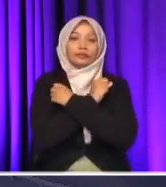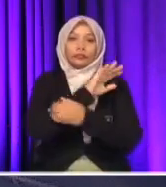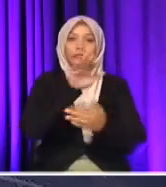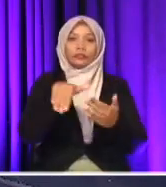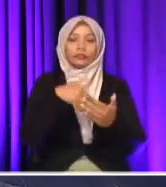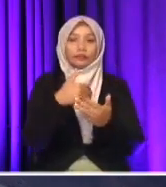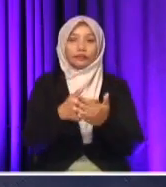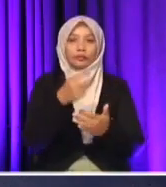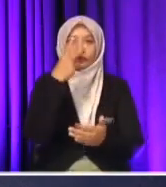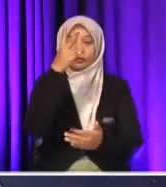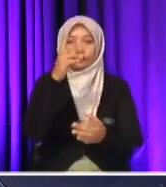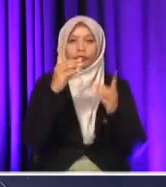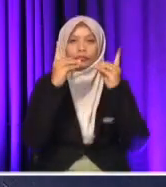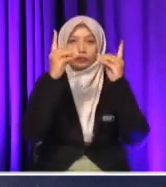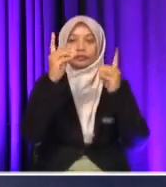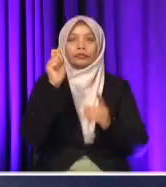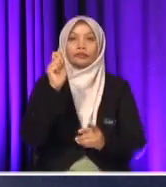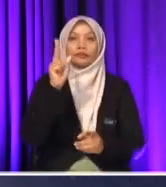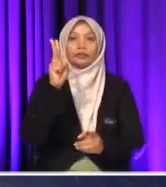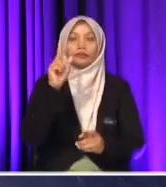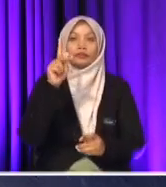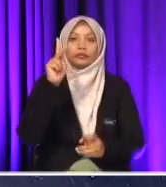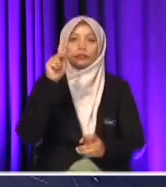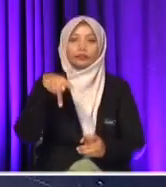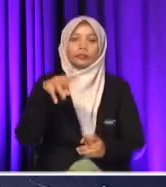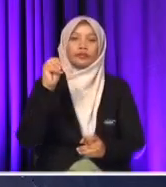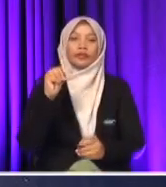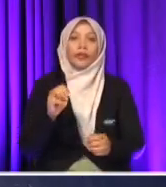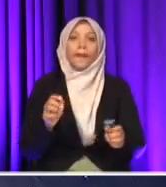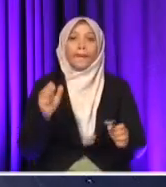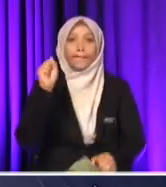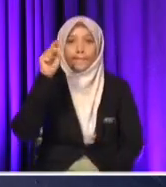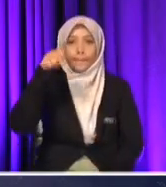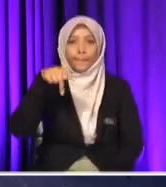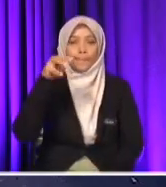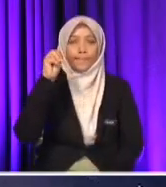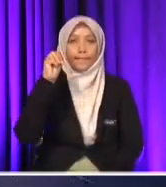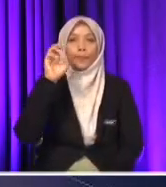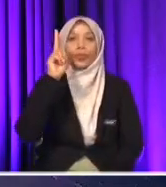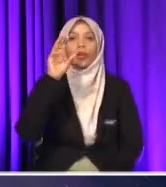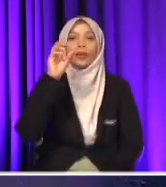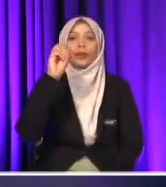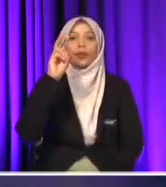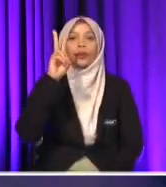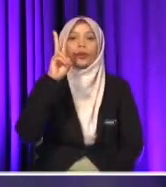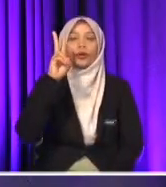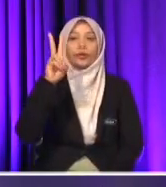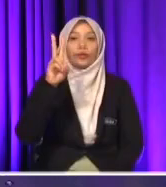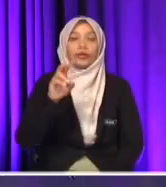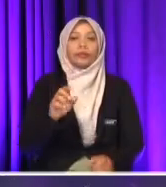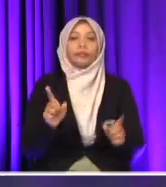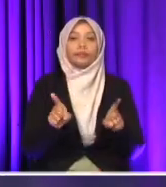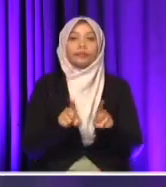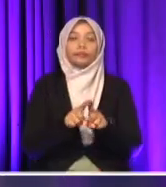Didik TV KPM dalam Sukses SPM 2022 bersama dengan saya Fizi Roslan, hos anda pada hari ini. Hari